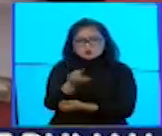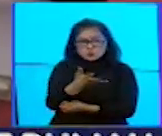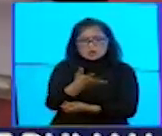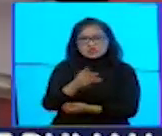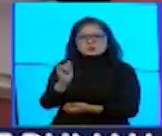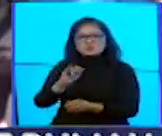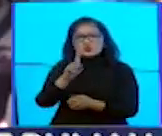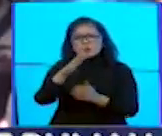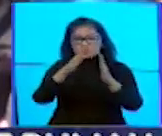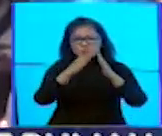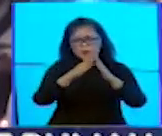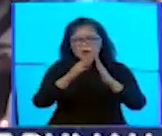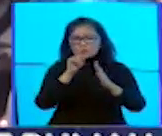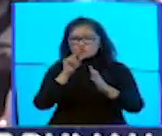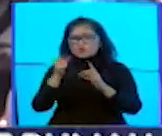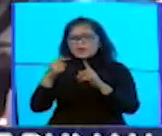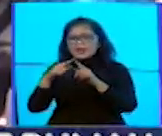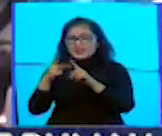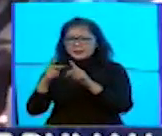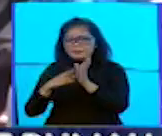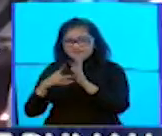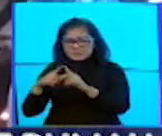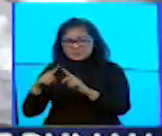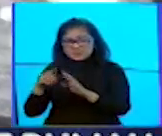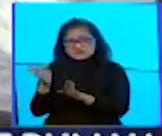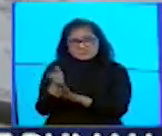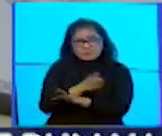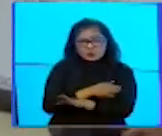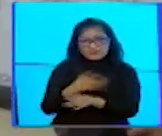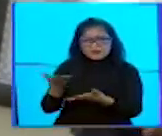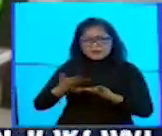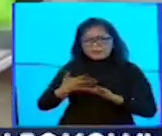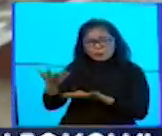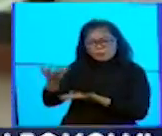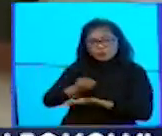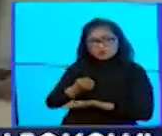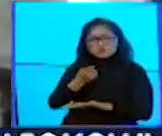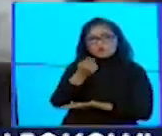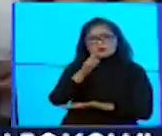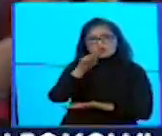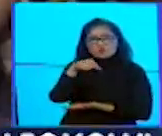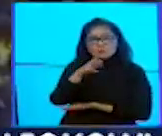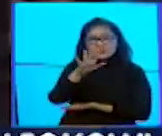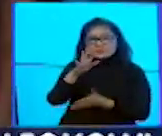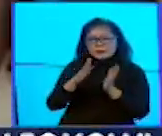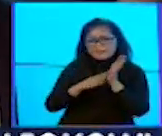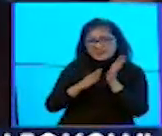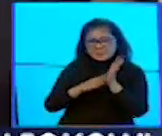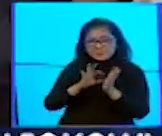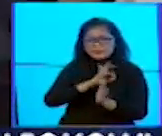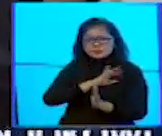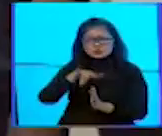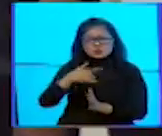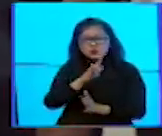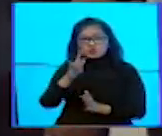rupiah serta satu unit rumah kepada Rahmat sebelumnya Rahmat juga menerima bonus uang 1,5 milyar Rupiah dari Presiden Joko Widodo di